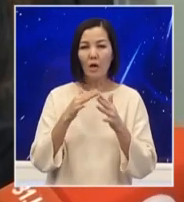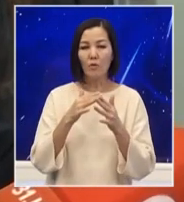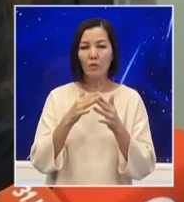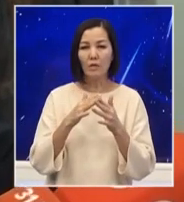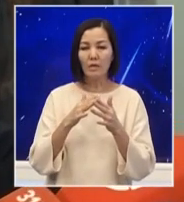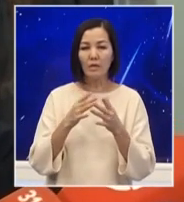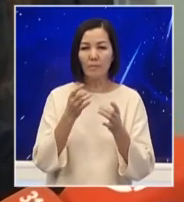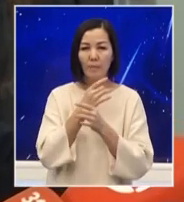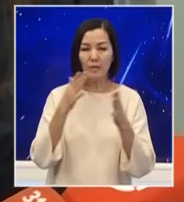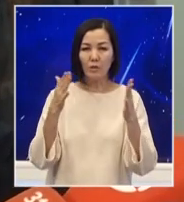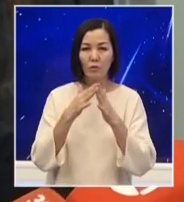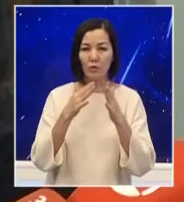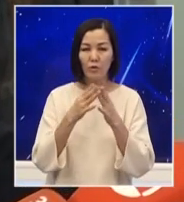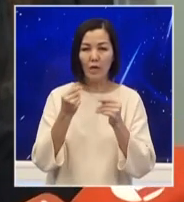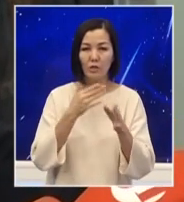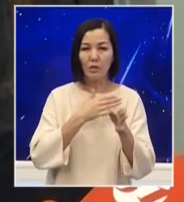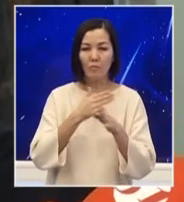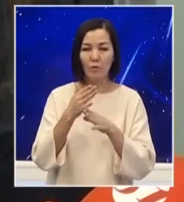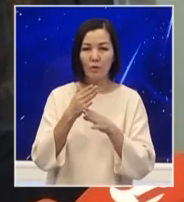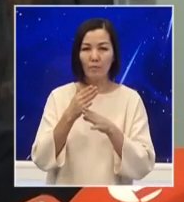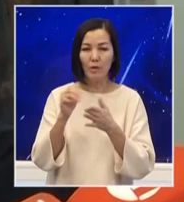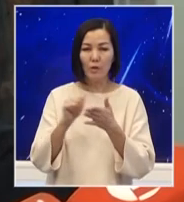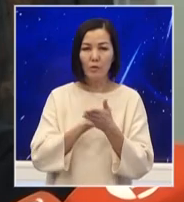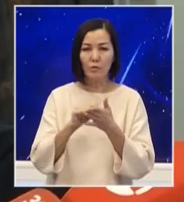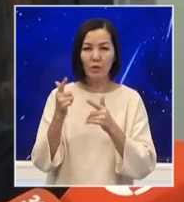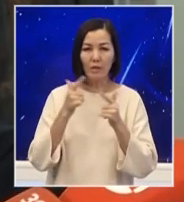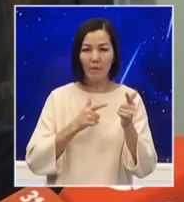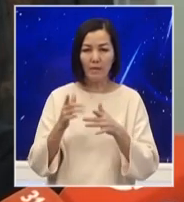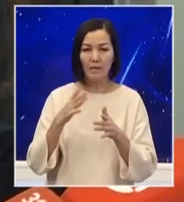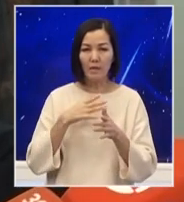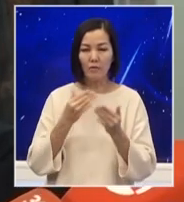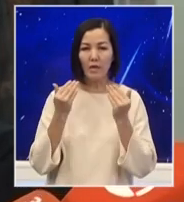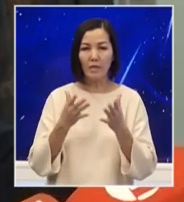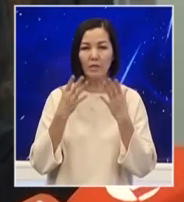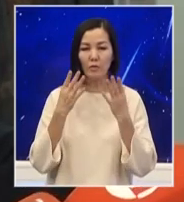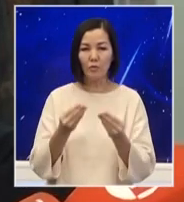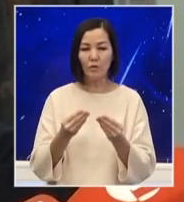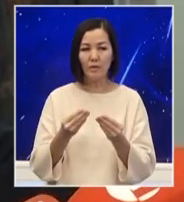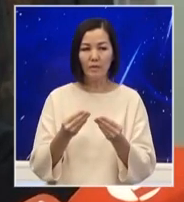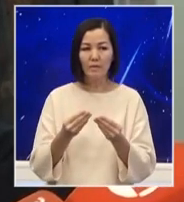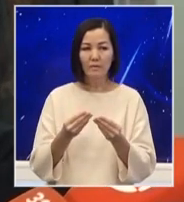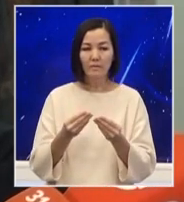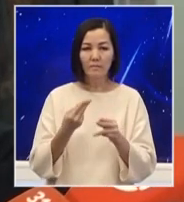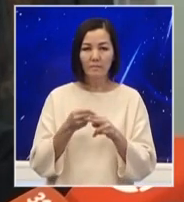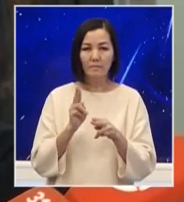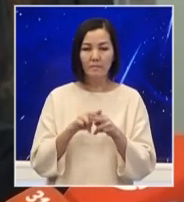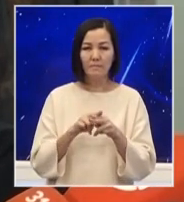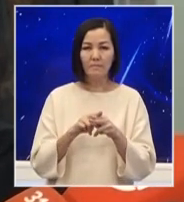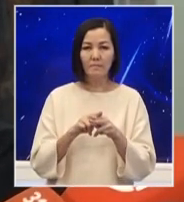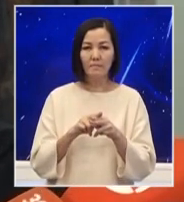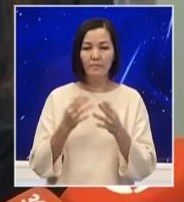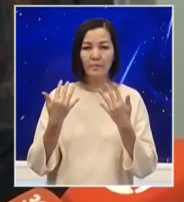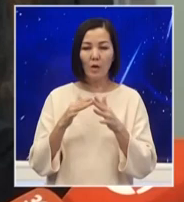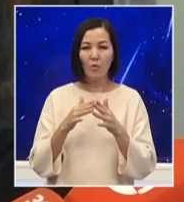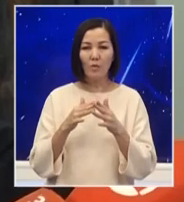округтағы мәдениет үйлеріне қаражат және құжаттама дайындалуда. Қазіргі таңда әсіресе